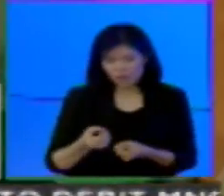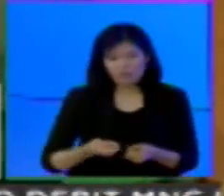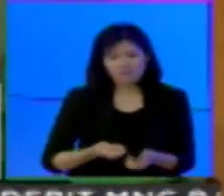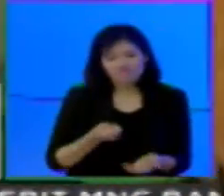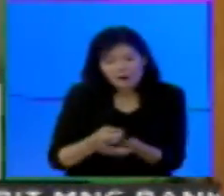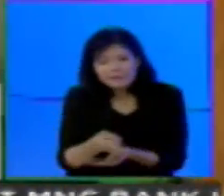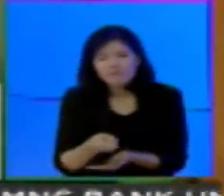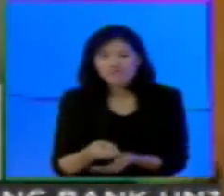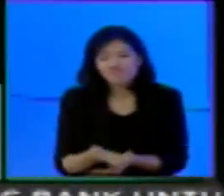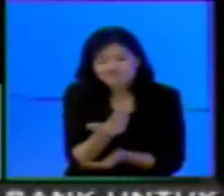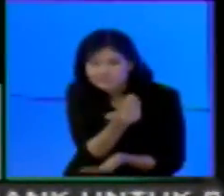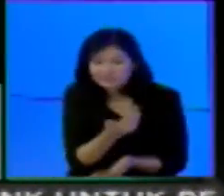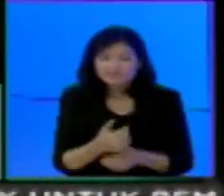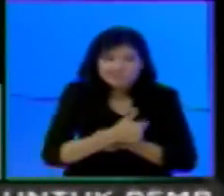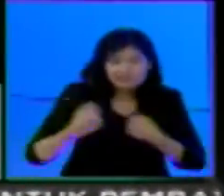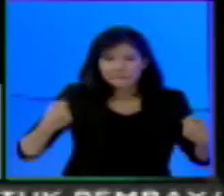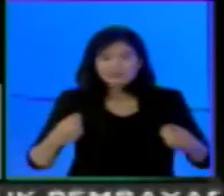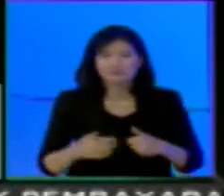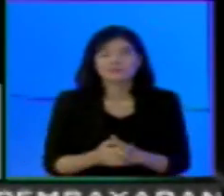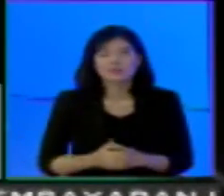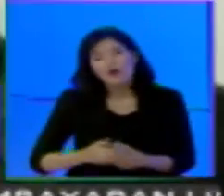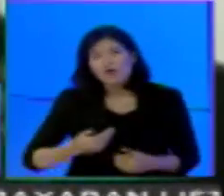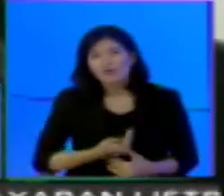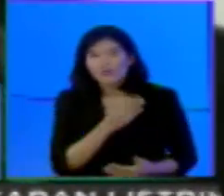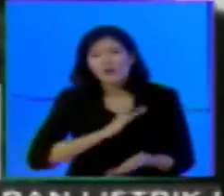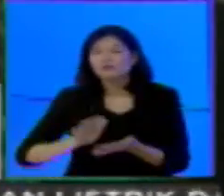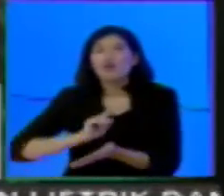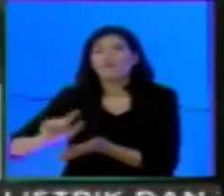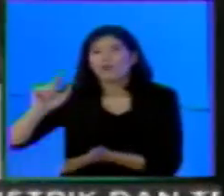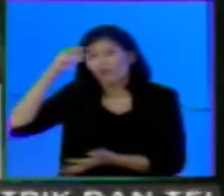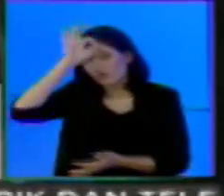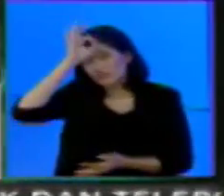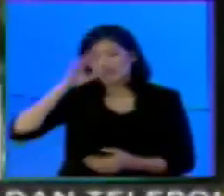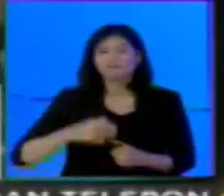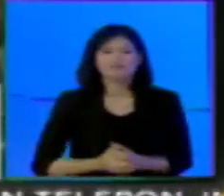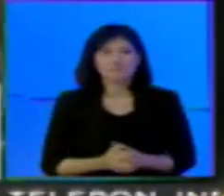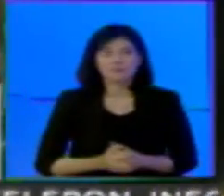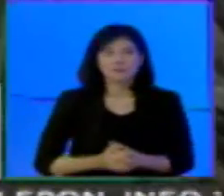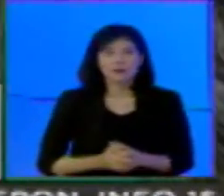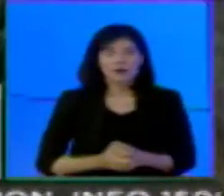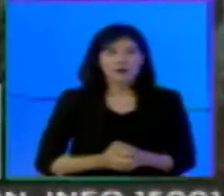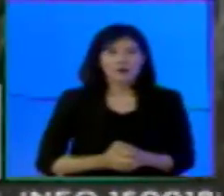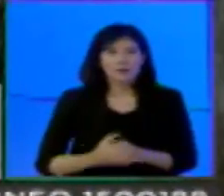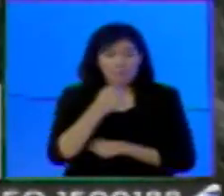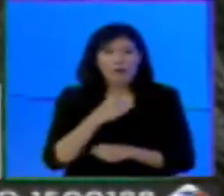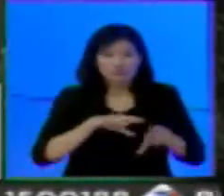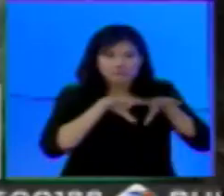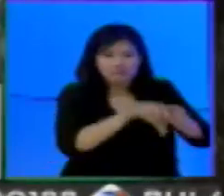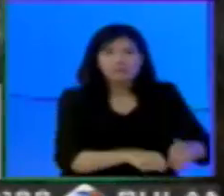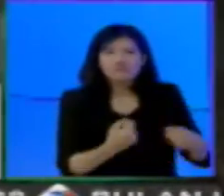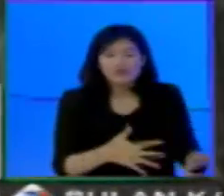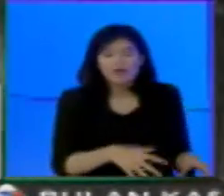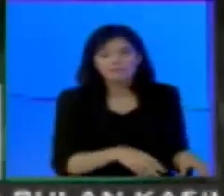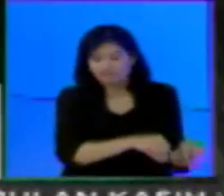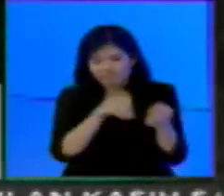mendapat kekerasan seksual. Korban pun segera melaporkan peristiwa ini ke polisi. Tak lama pelaku diringkus dan kini menjalani pemeriksaan intensif